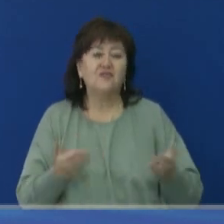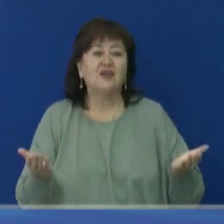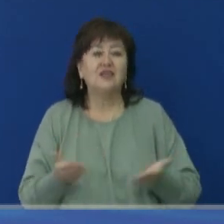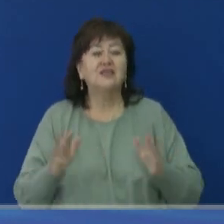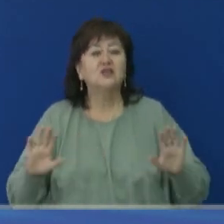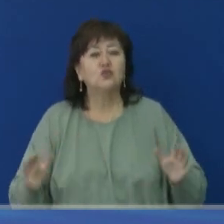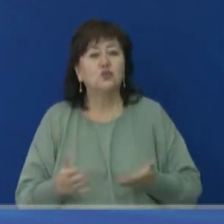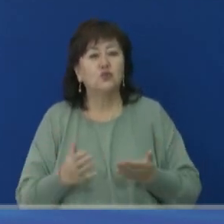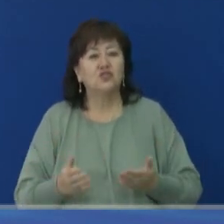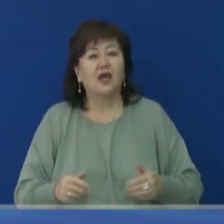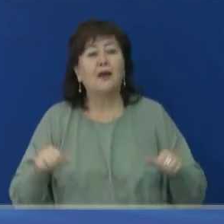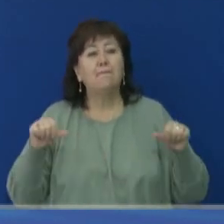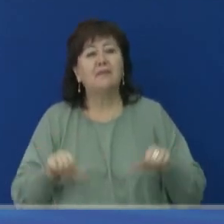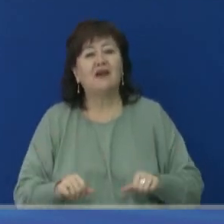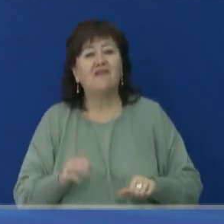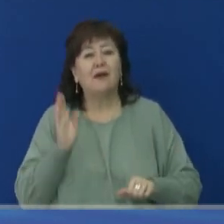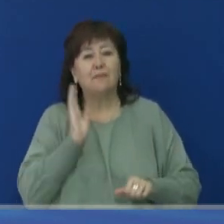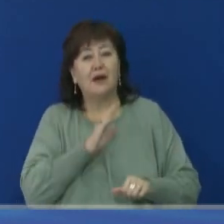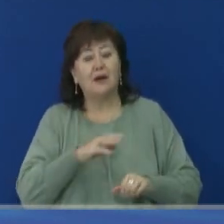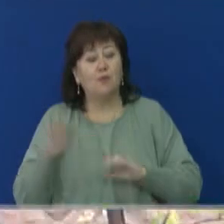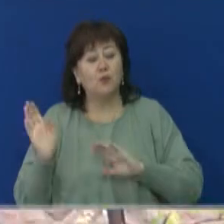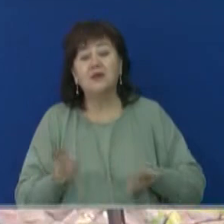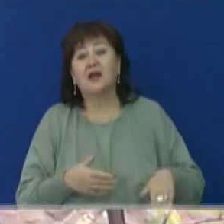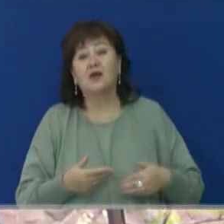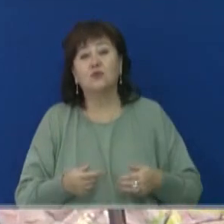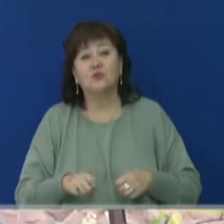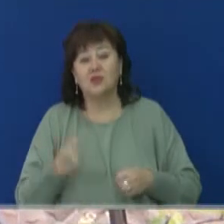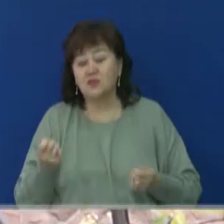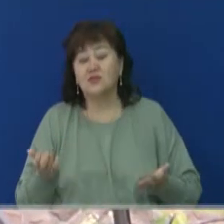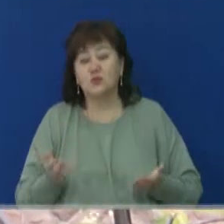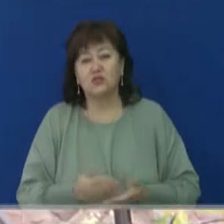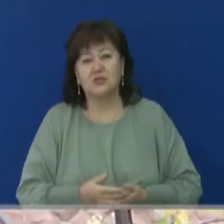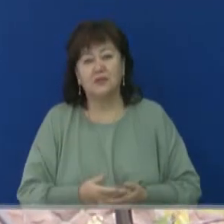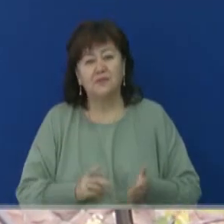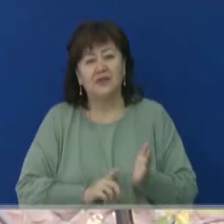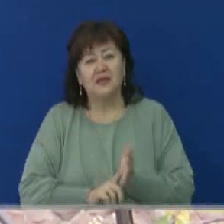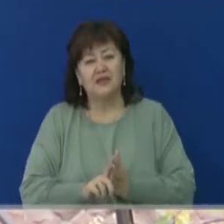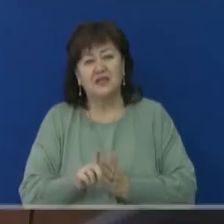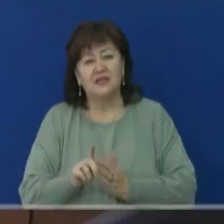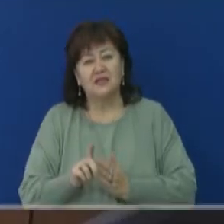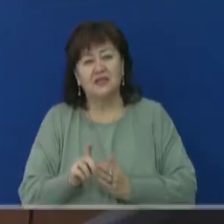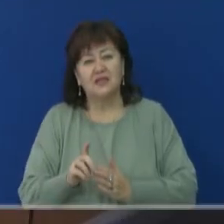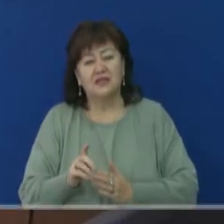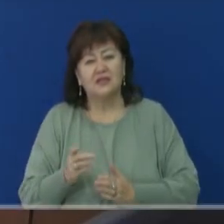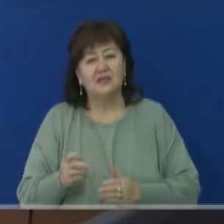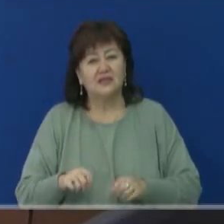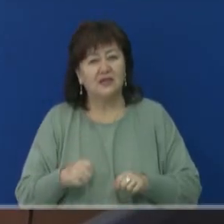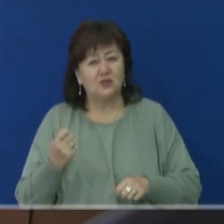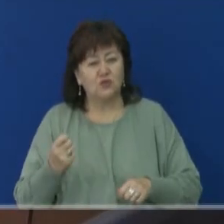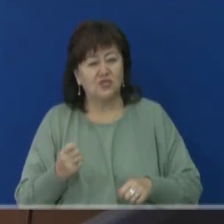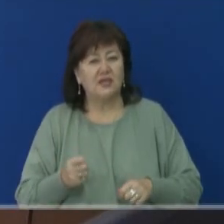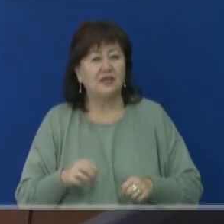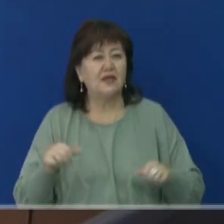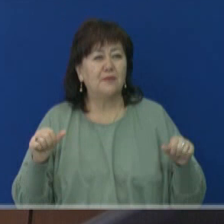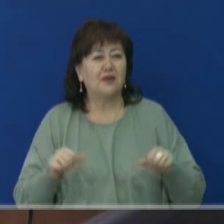туралы анықтама берді. Толығырақ келесі сюжетте. Өткен жылдың алғашқы 9 айында қаламызда атана құқығынан айыру бойынша 104